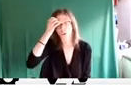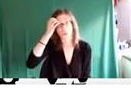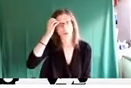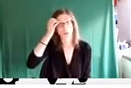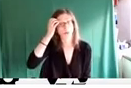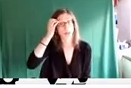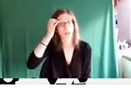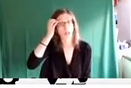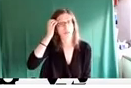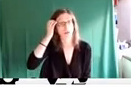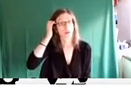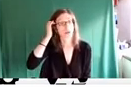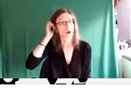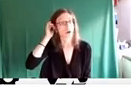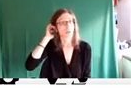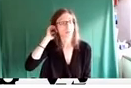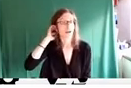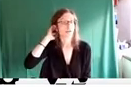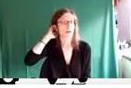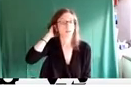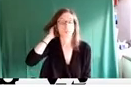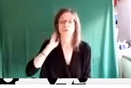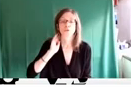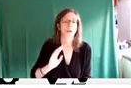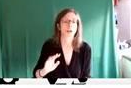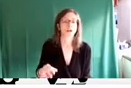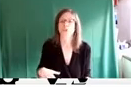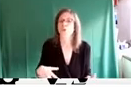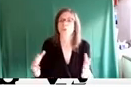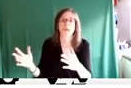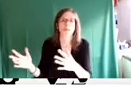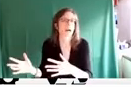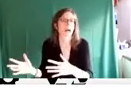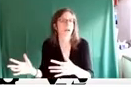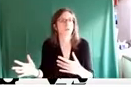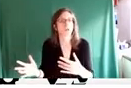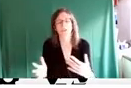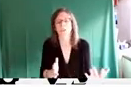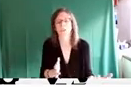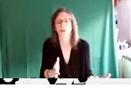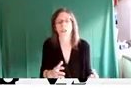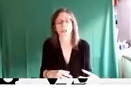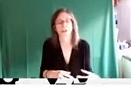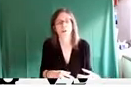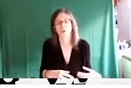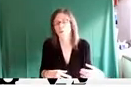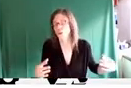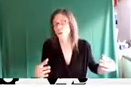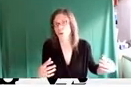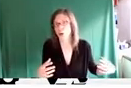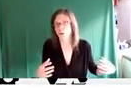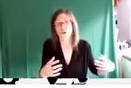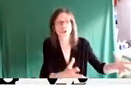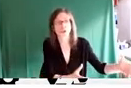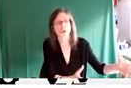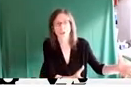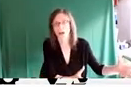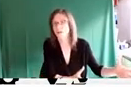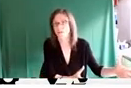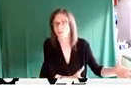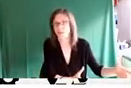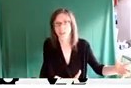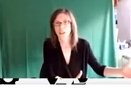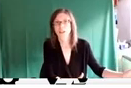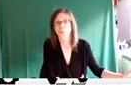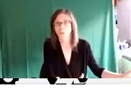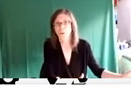est un choix tout à fait intéressant. Mais par exemple, justement en données géospatiales ou dans certains domaines, tous les chercheurs déjà